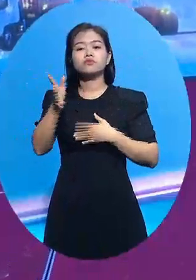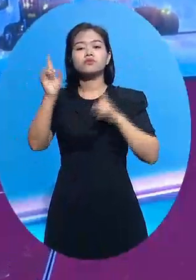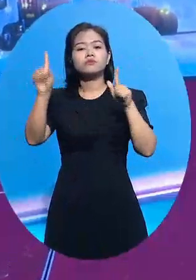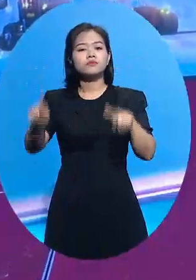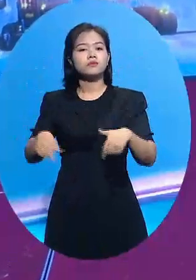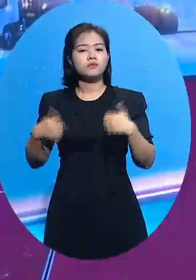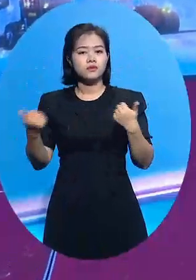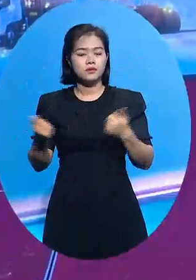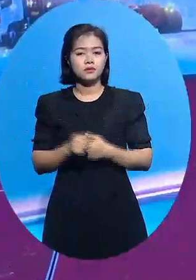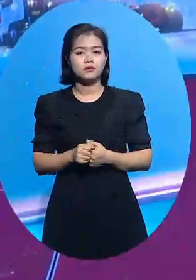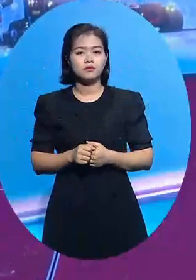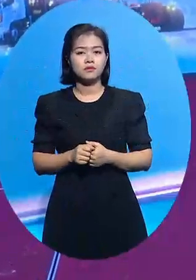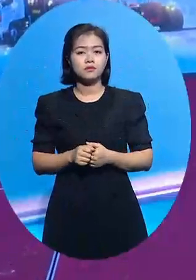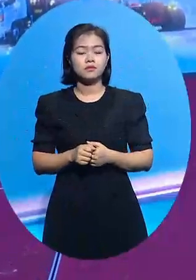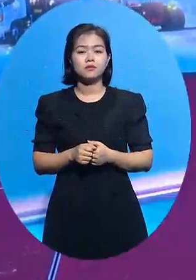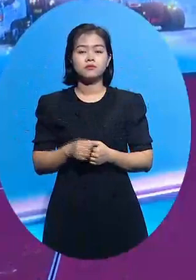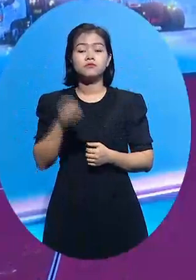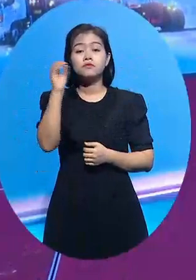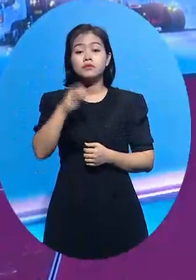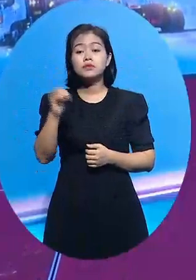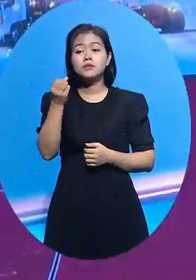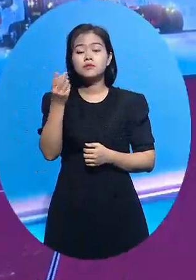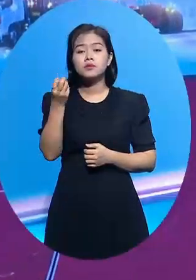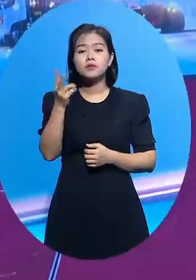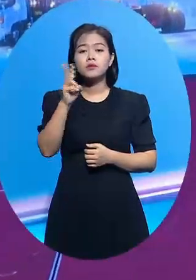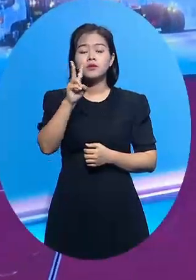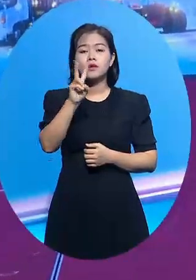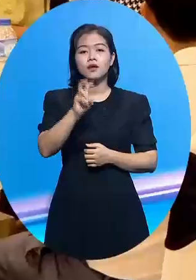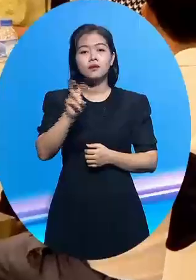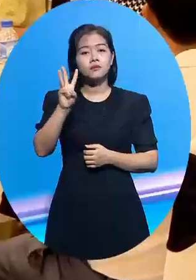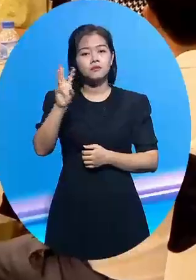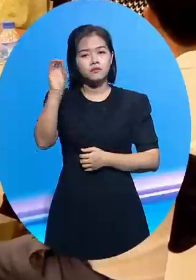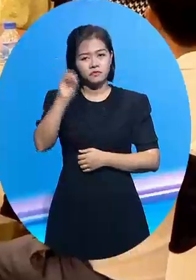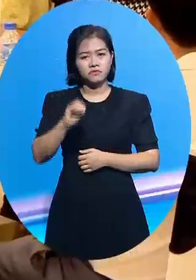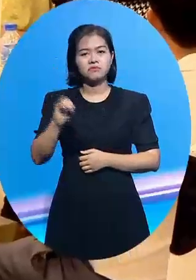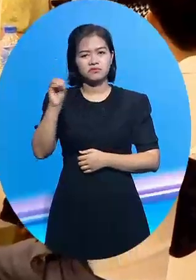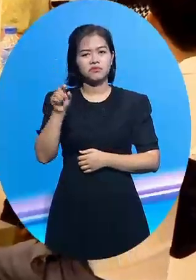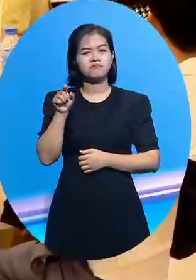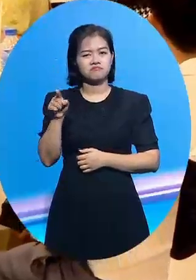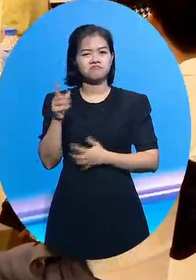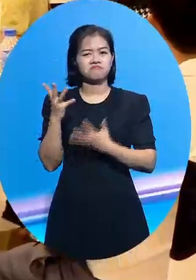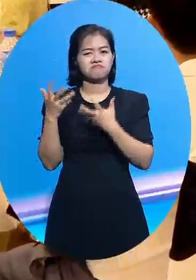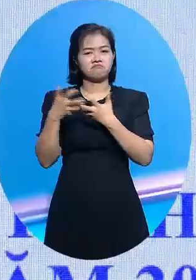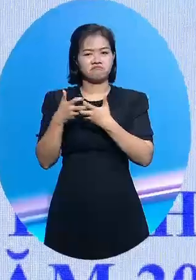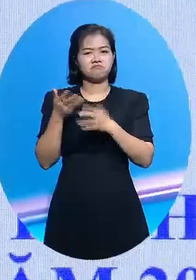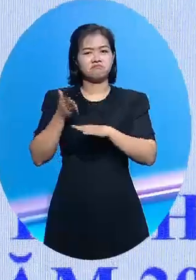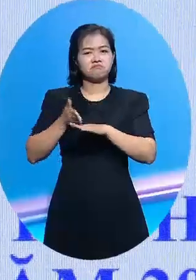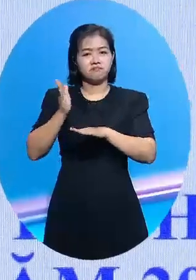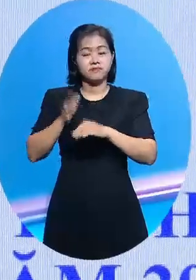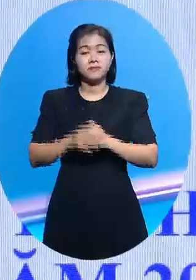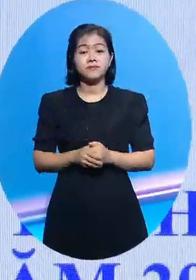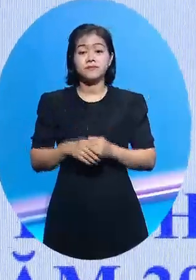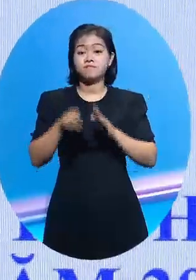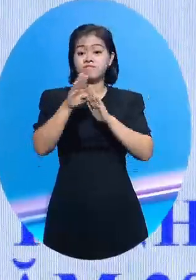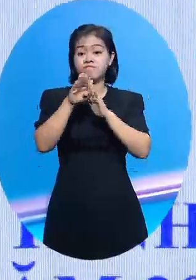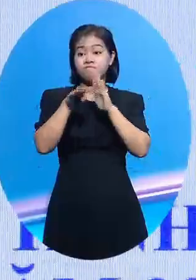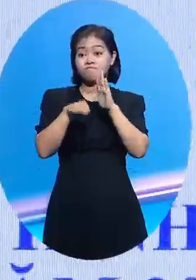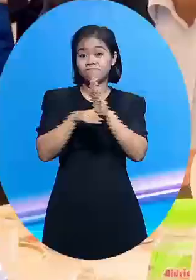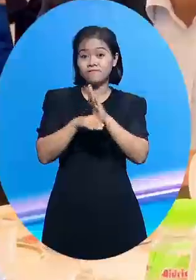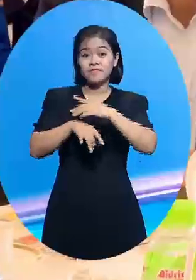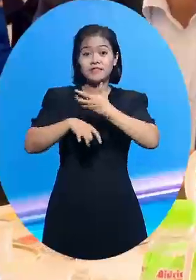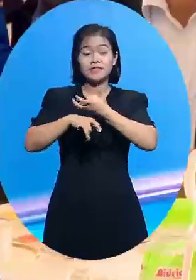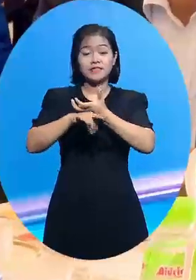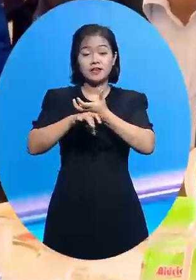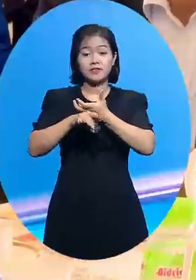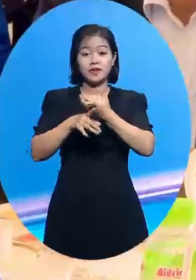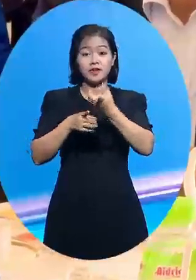suất 2-3% mà doanh nghiệp có thể là phải nộp tăng thêm. Tại chương trình Cà phê Doanh nhân lần thứ 67 với chủ đề gặp mặt đầu năm